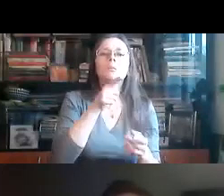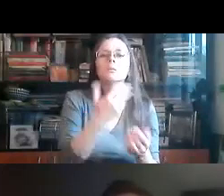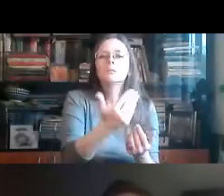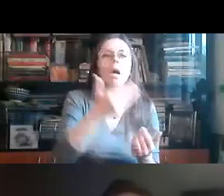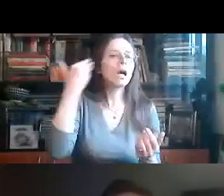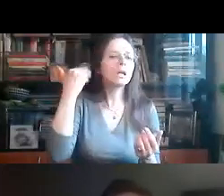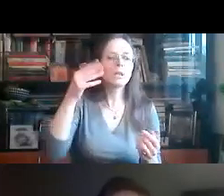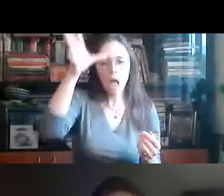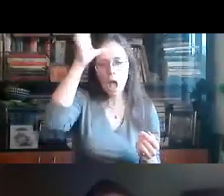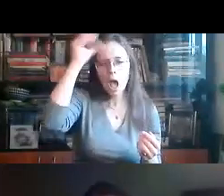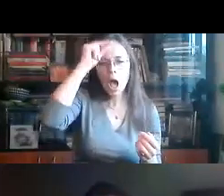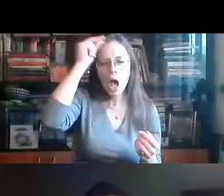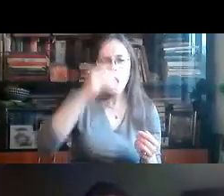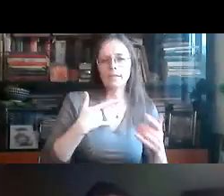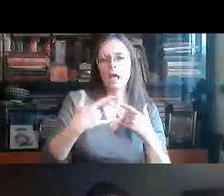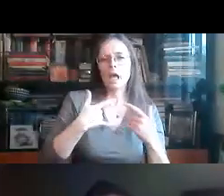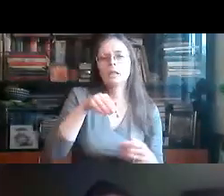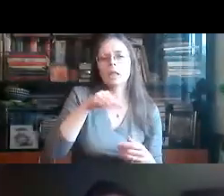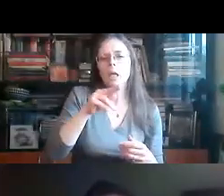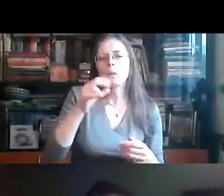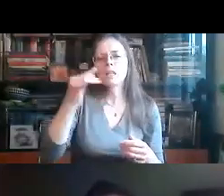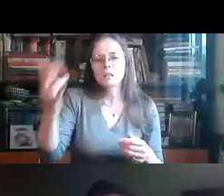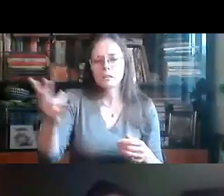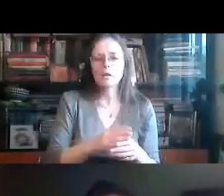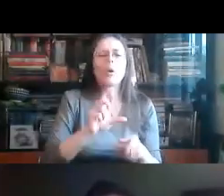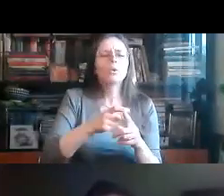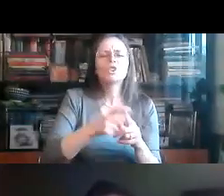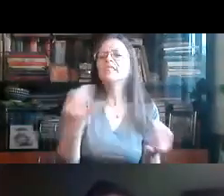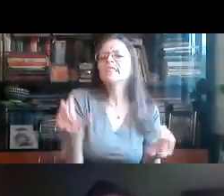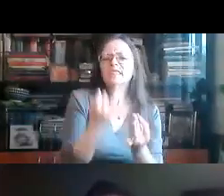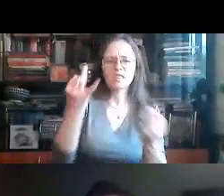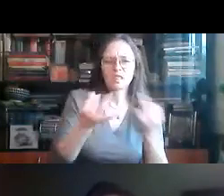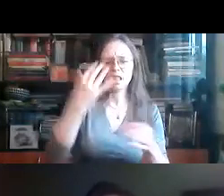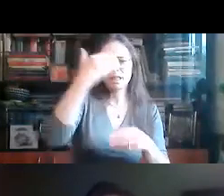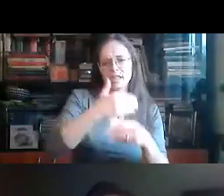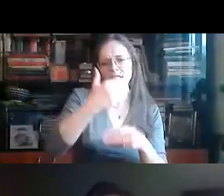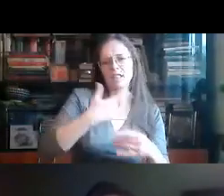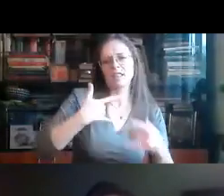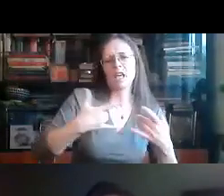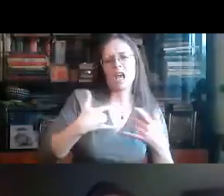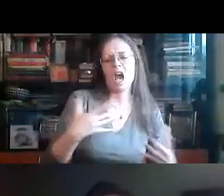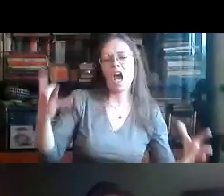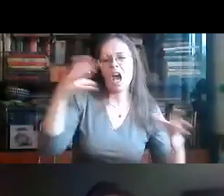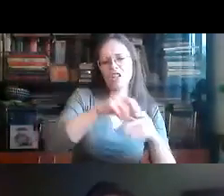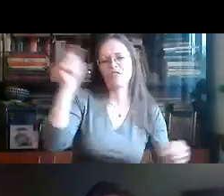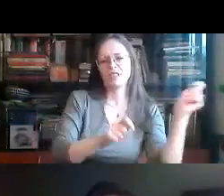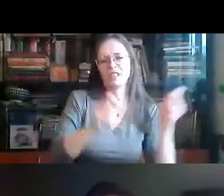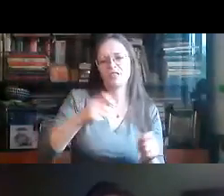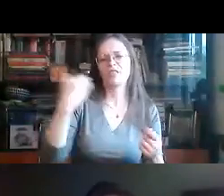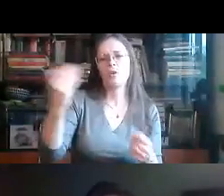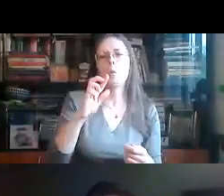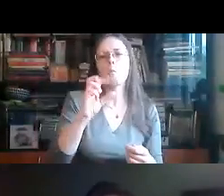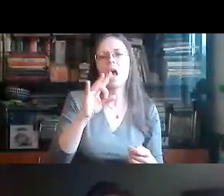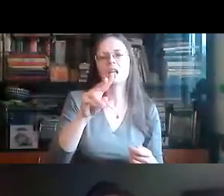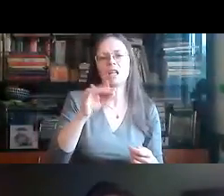— это прекрасный, один из самых интересных европейских фестивалей в Берлине, на который доехать достаточно сложно, и они